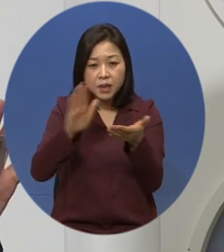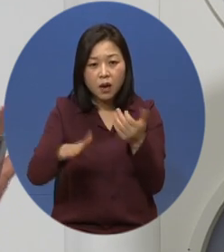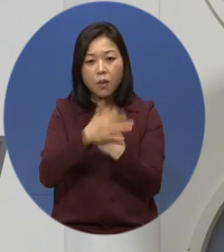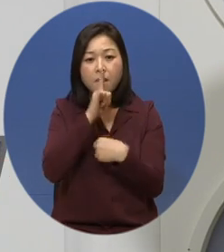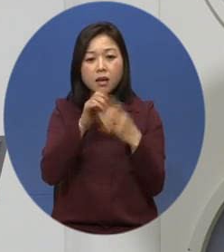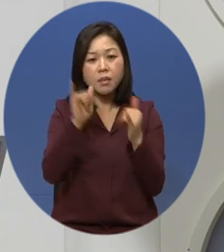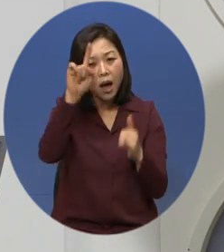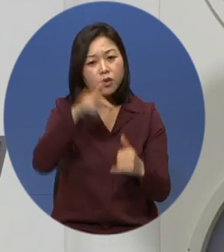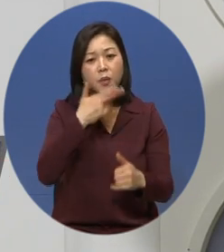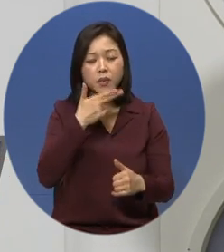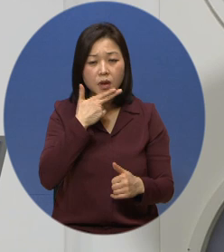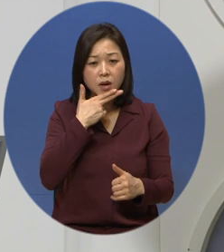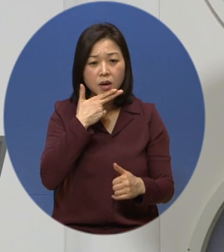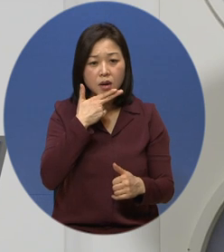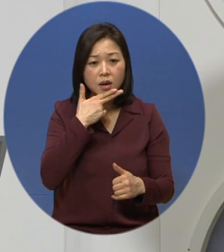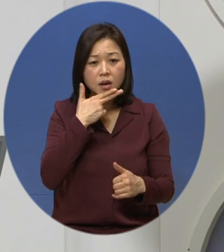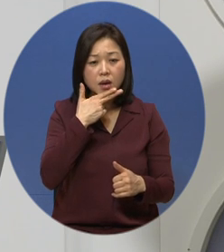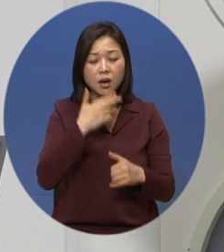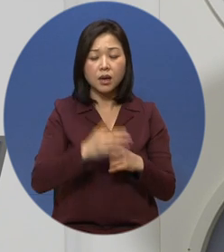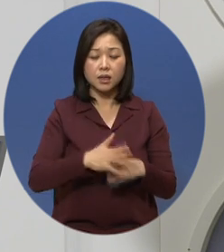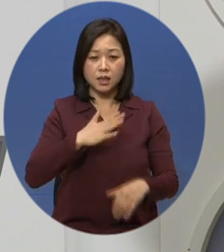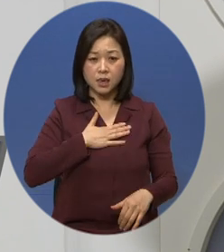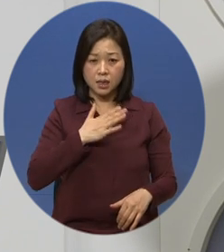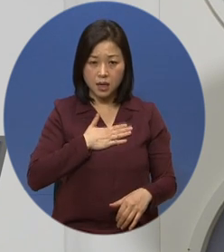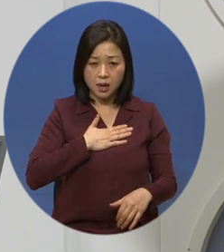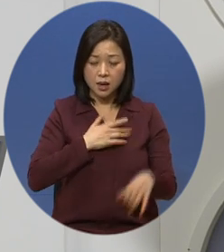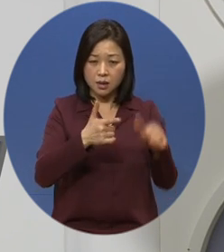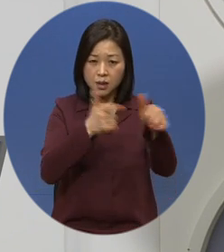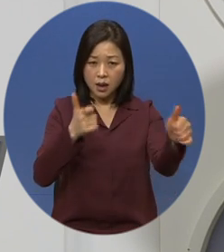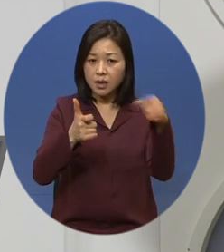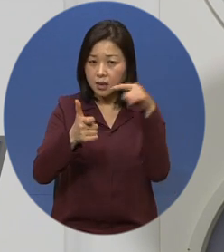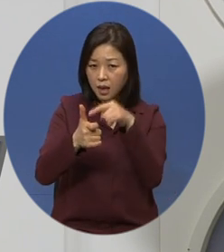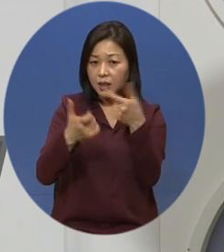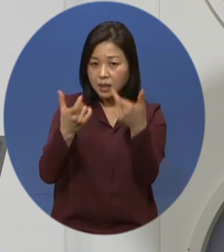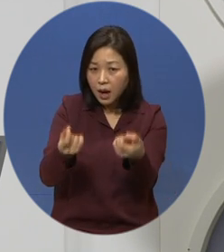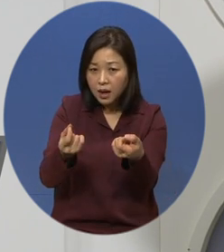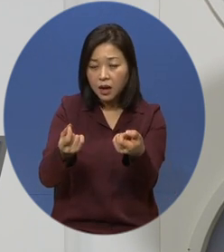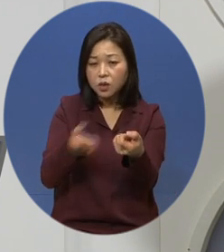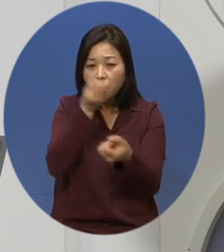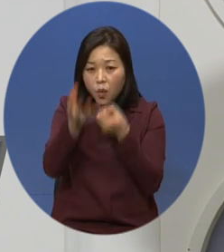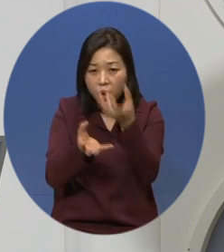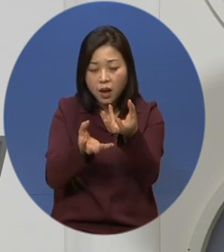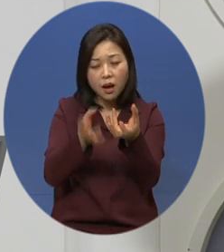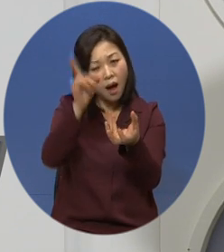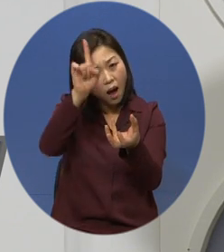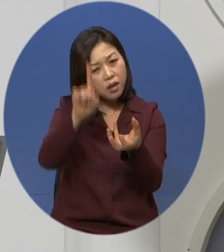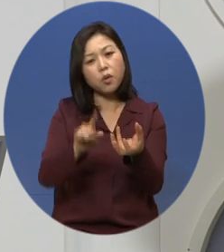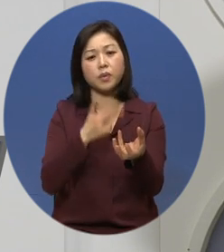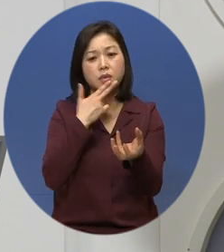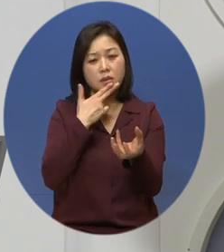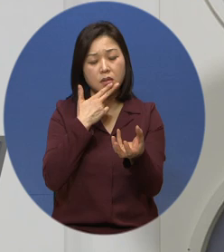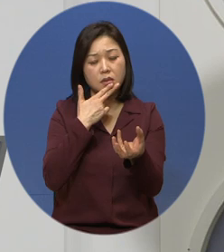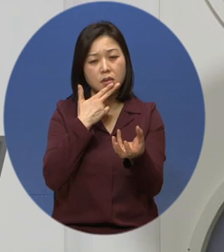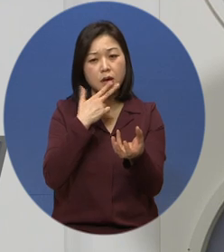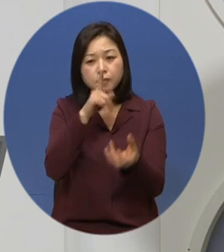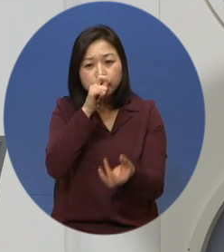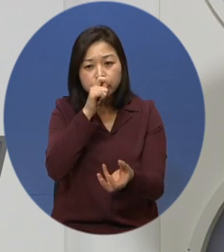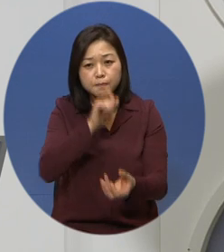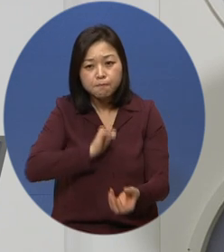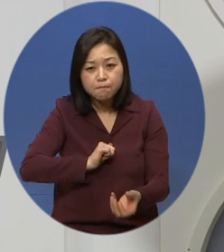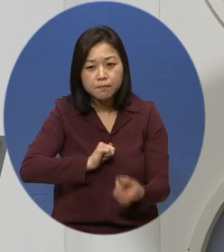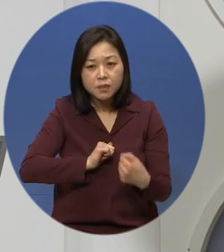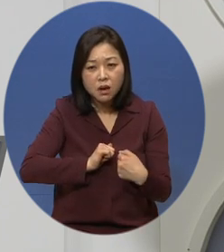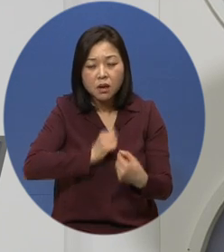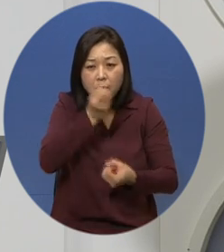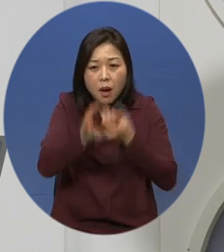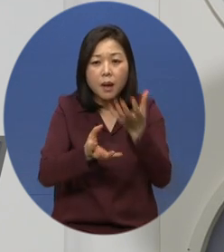없어요 한 사람도 그 자기가 사병 했다라는 고 애를 안 합니다 안 하겠어요 그걸